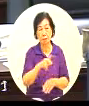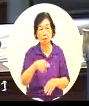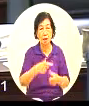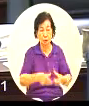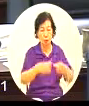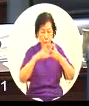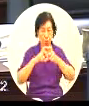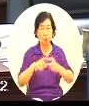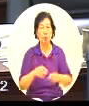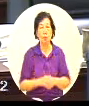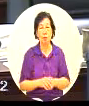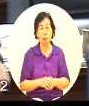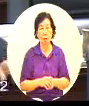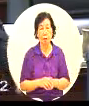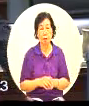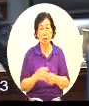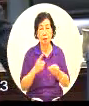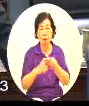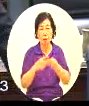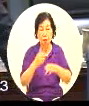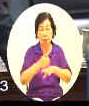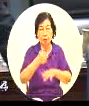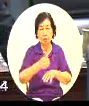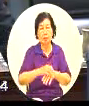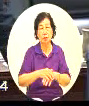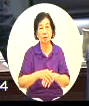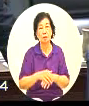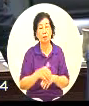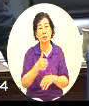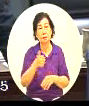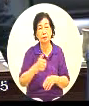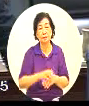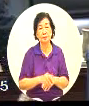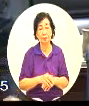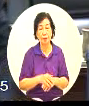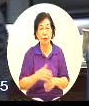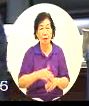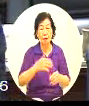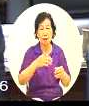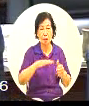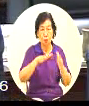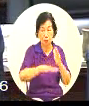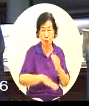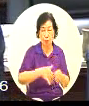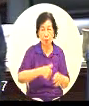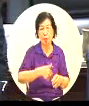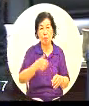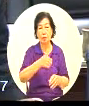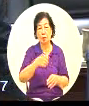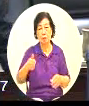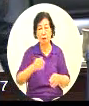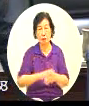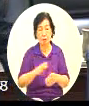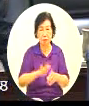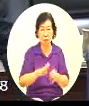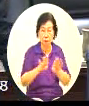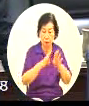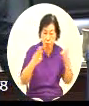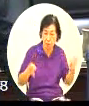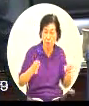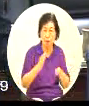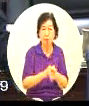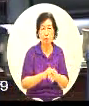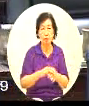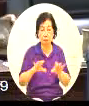请到。 好，谢谢主席，啊，谢谢沈议员。那个沈议员一直都很关心人物产业园区的开辟哈。那我跟议